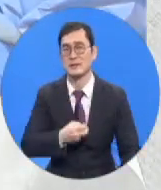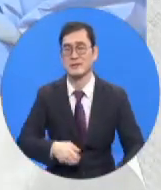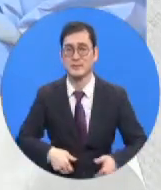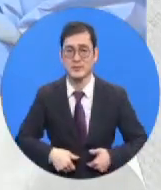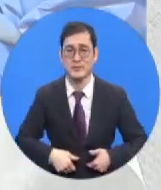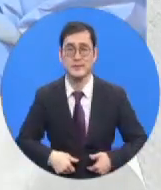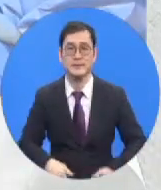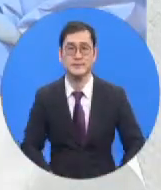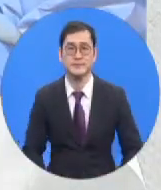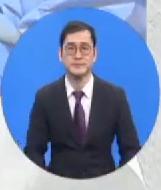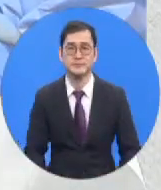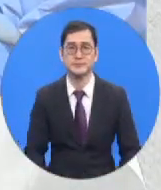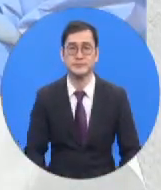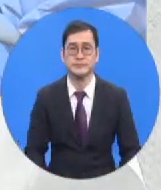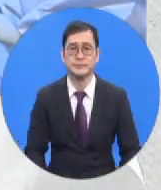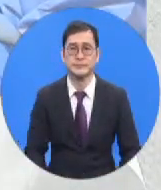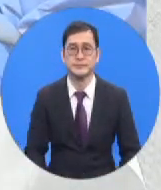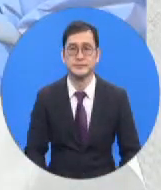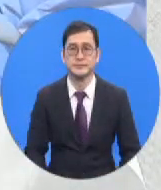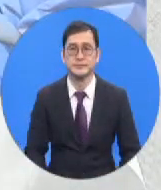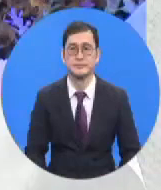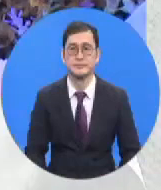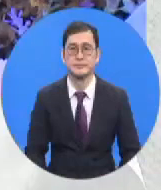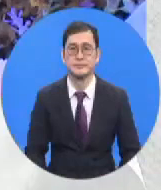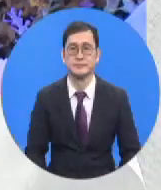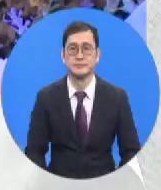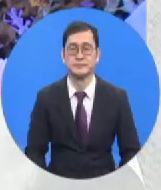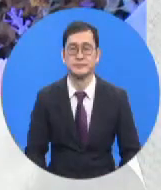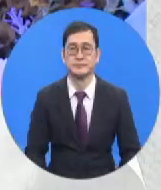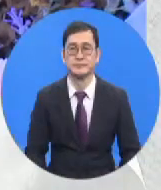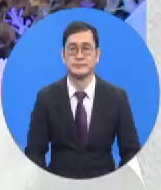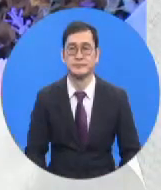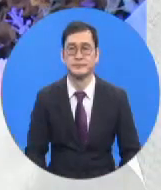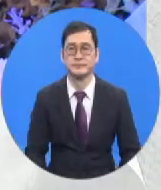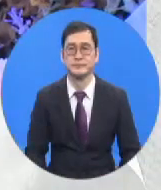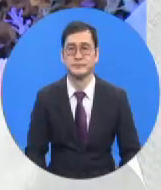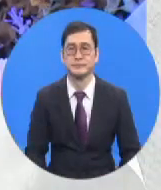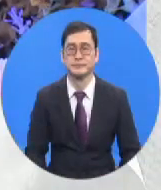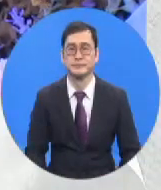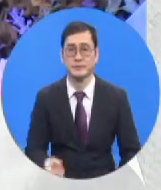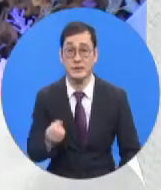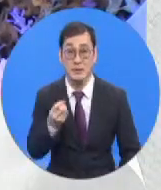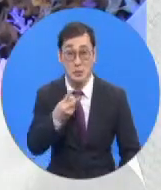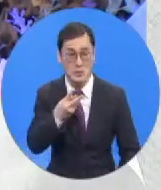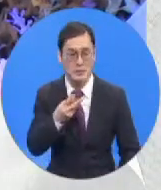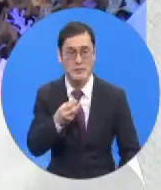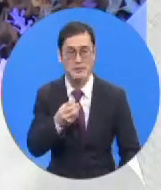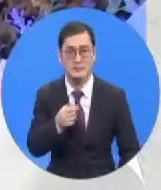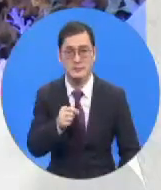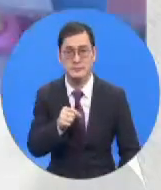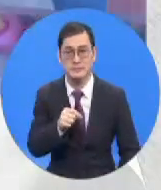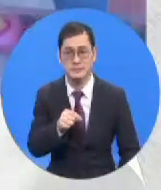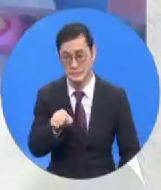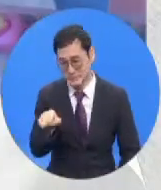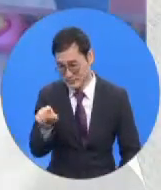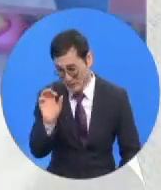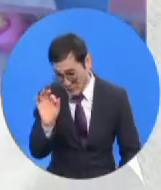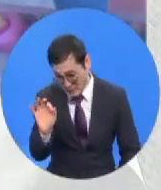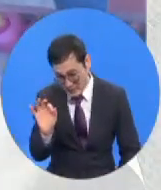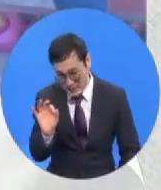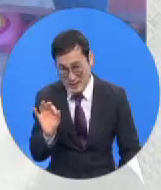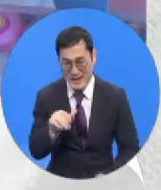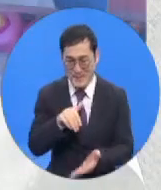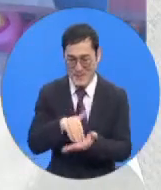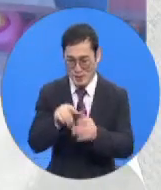다음에 아까 박수현 대변인님 이렇게 울컥하셨지만 제가 확인을 해보니까 저 사람들은 반성문